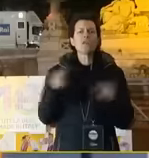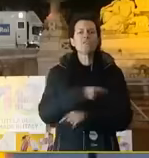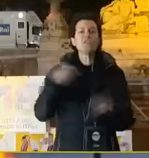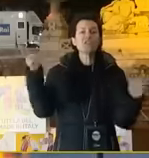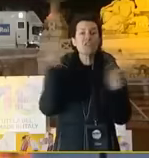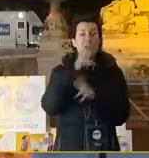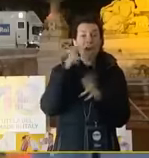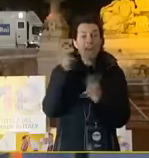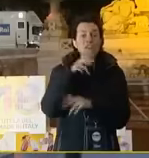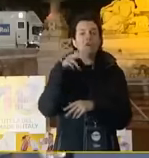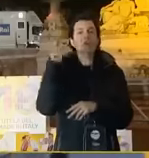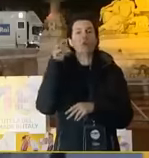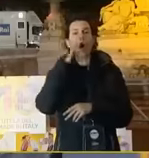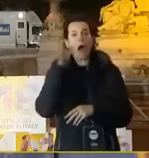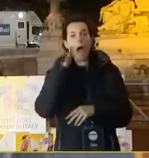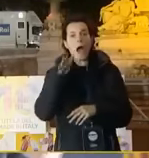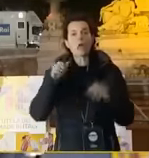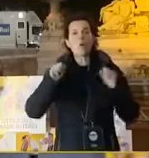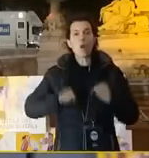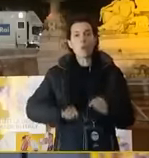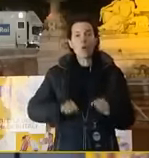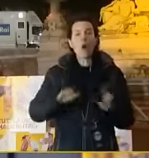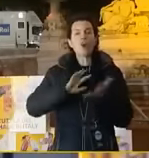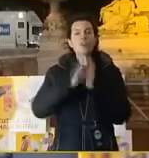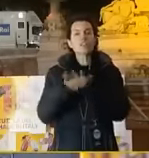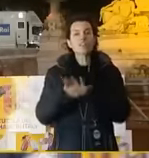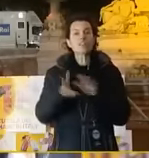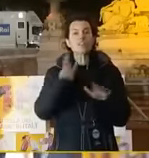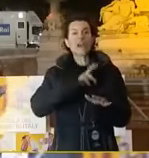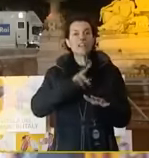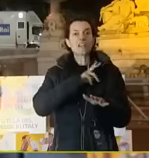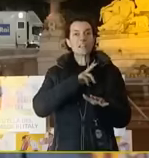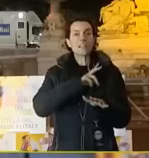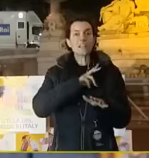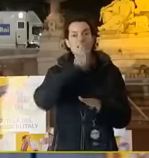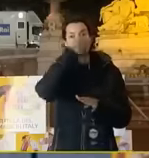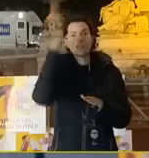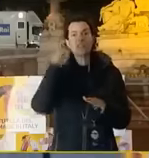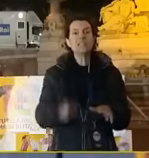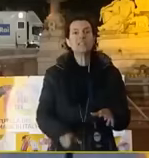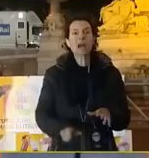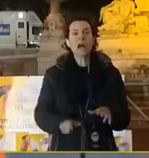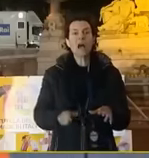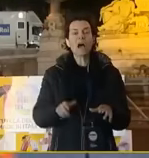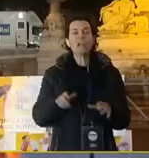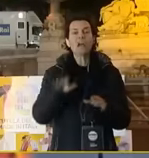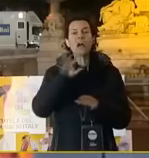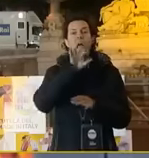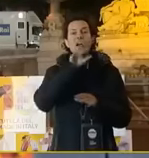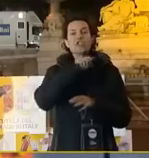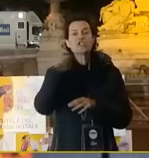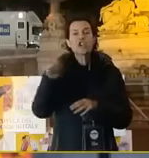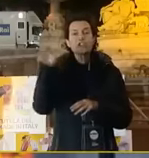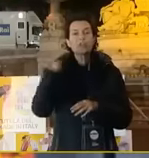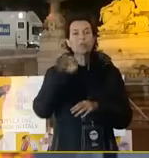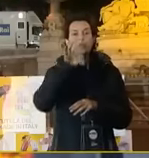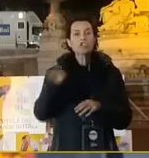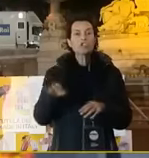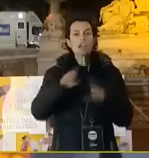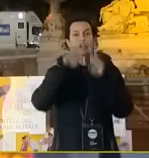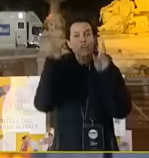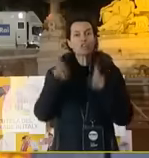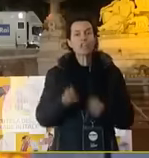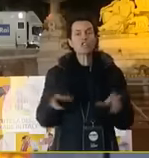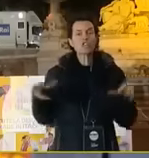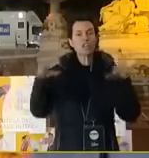e le nostre isole potevano essere laboratori per le energie rinnovabili, un paese 100% rinnovabili. E oggi